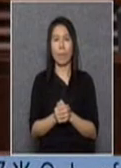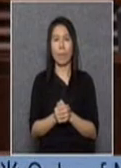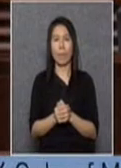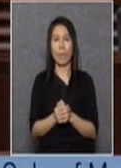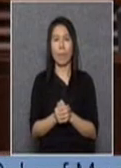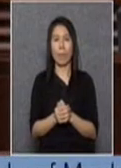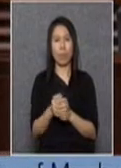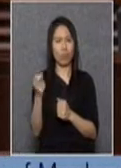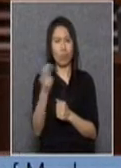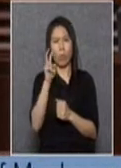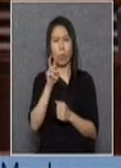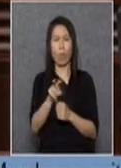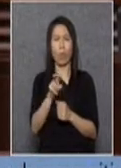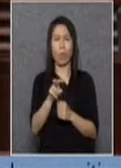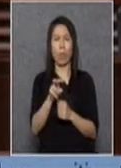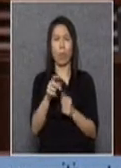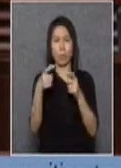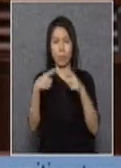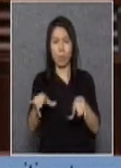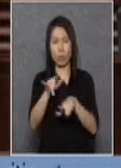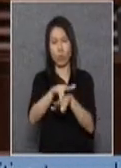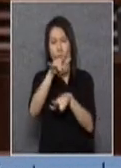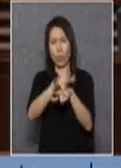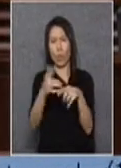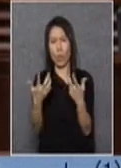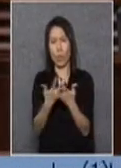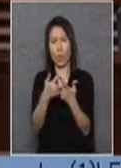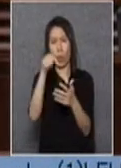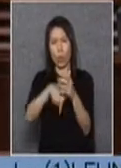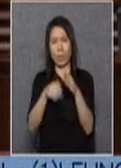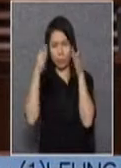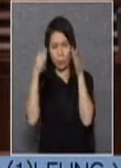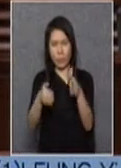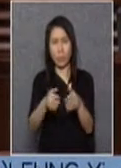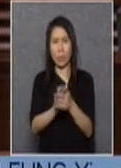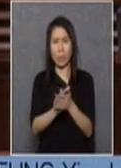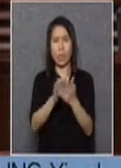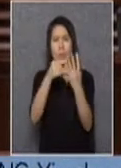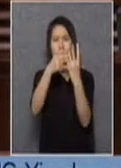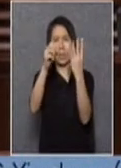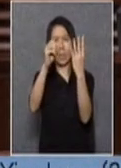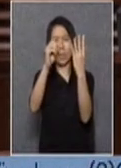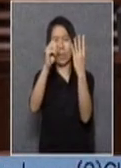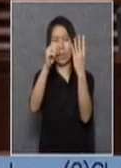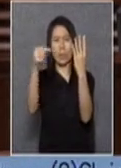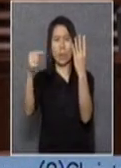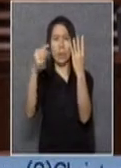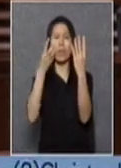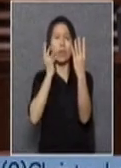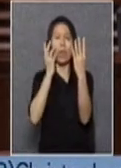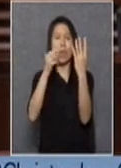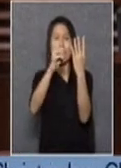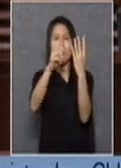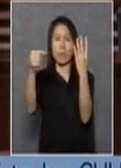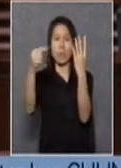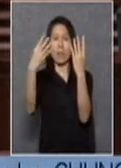我们再看看，就在失业综援的数字里面，其实是集中于40至49岁和50至